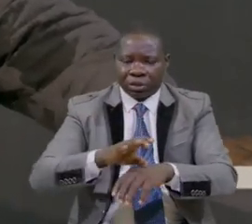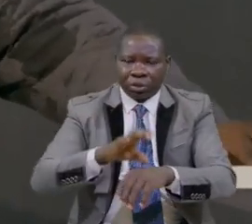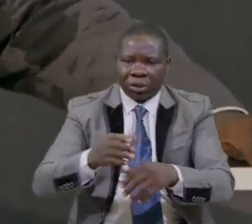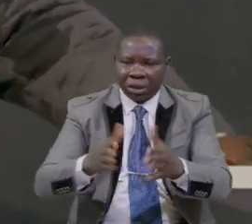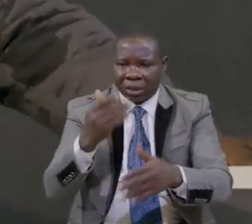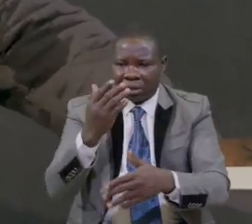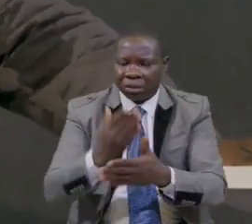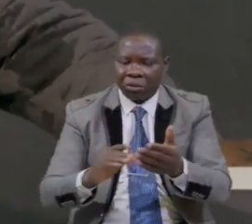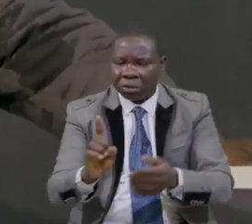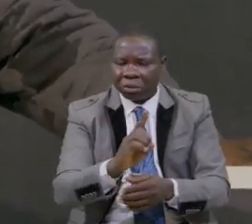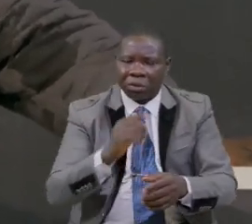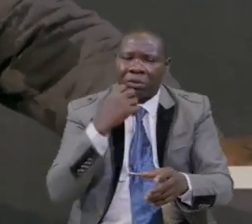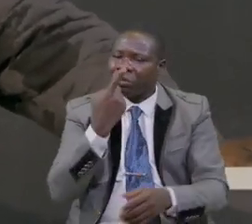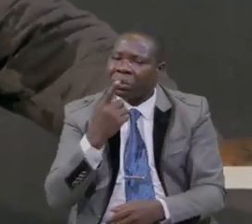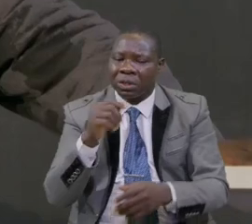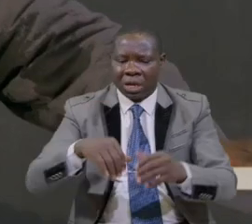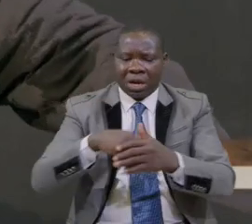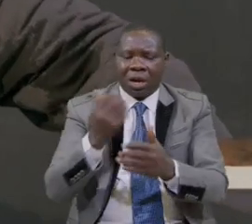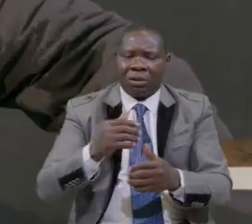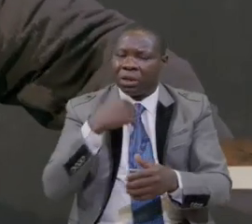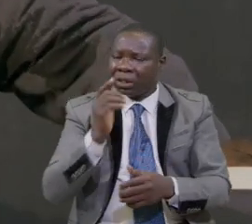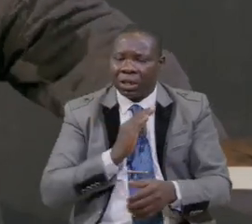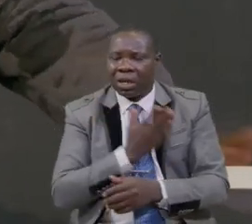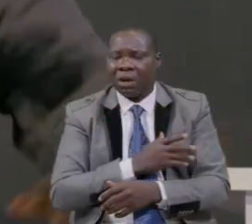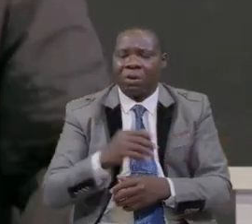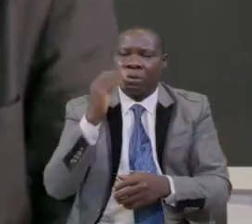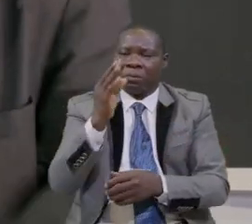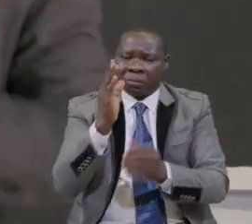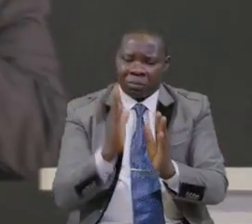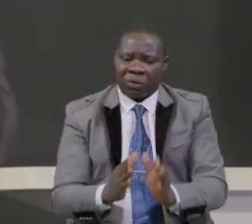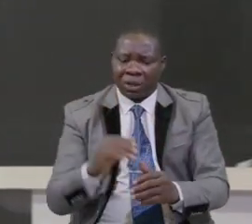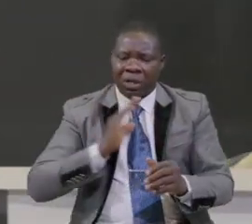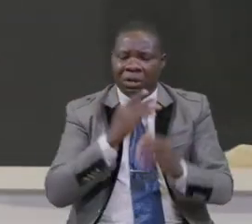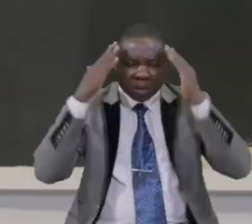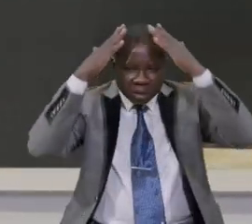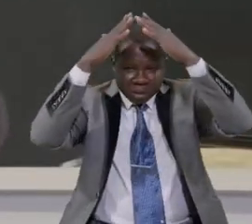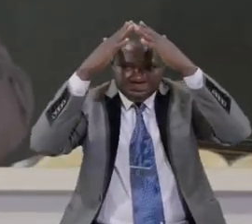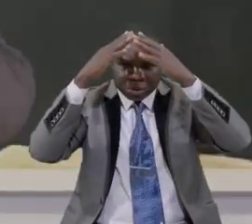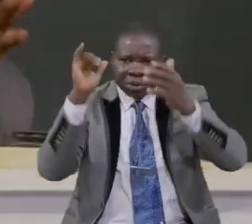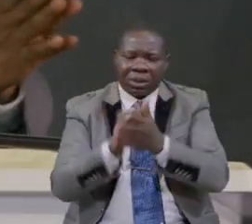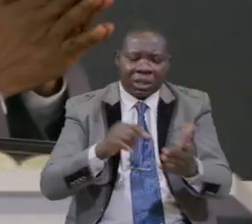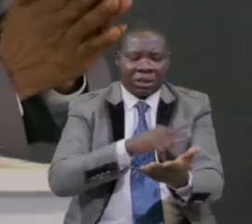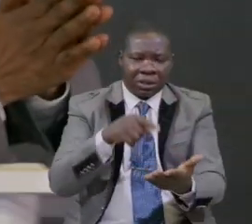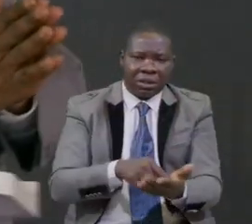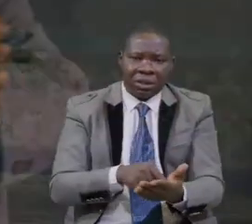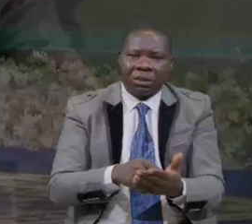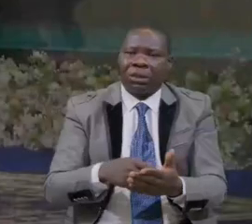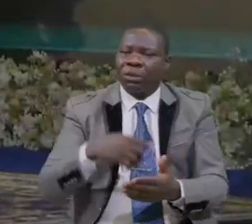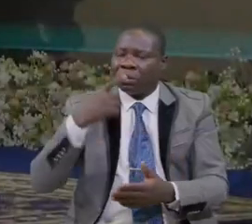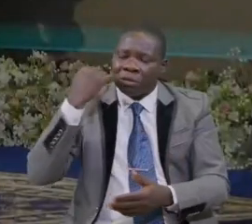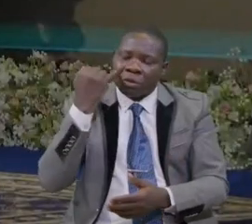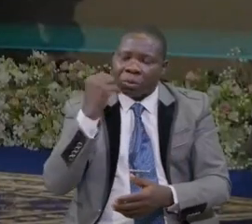quelqu'un dise à nos prophètes, à nos prédicateurs, à nos évêques, que cela ne doit plus